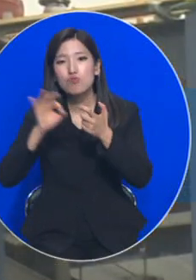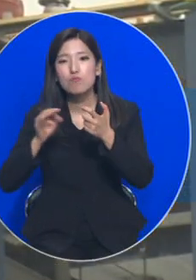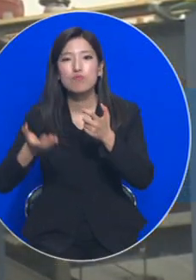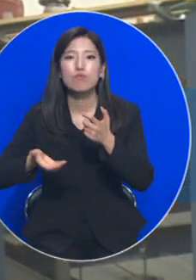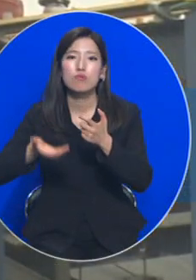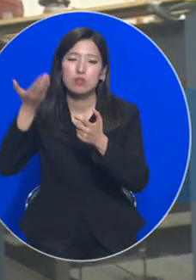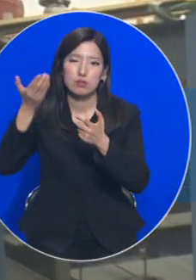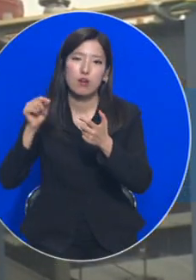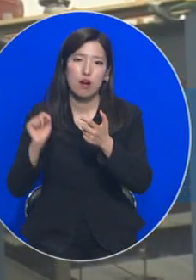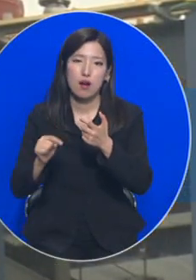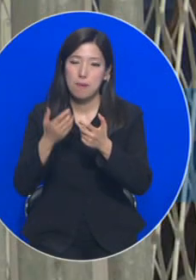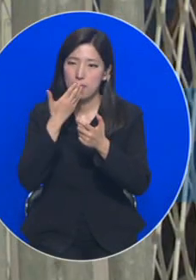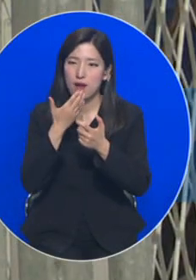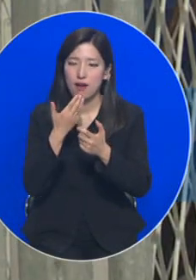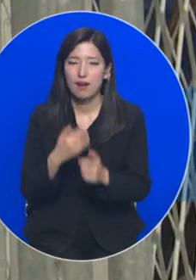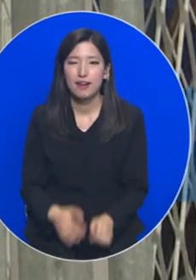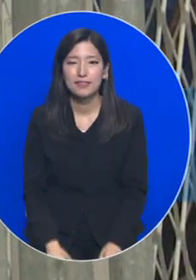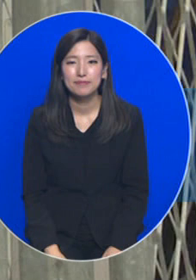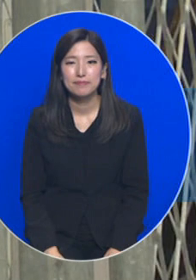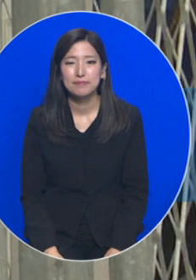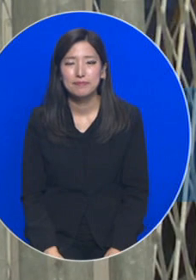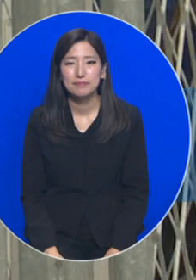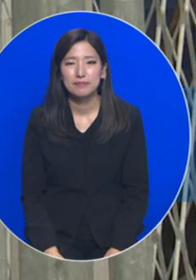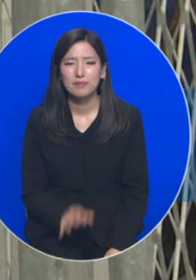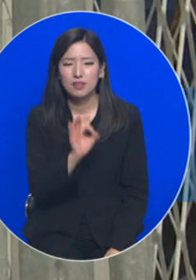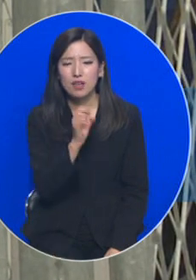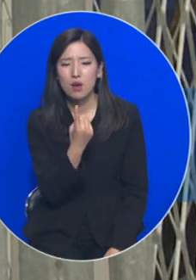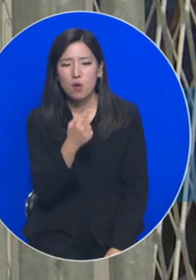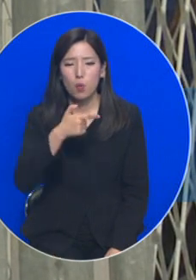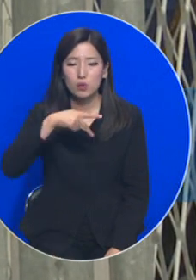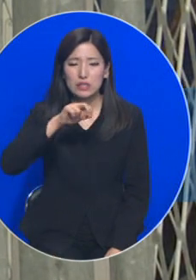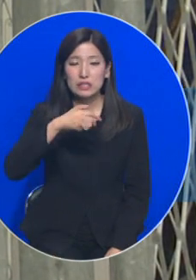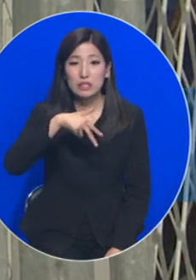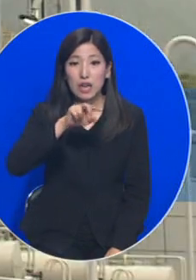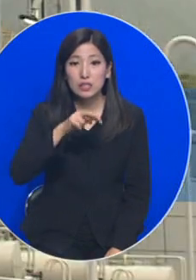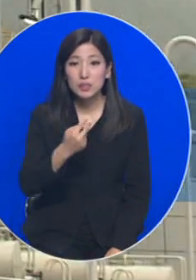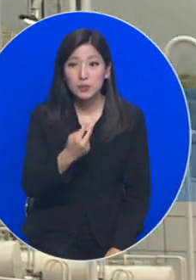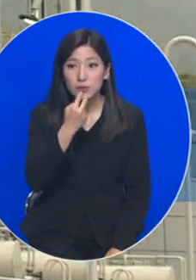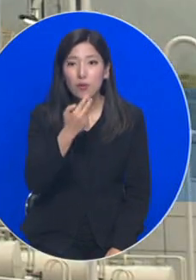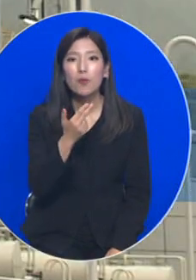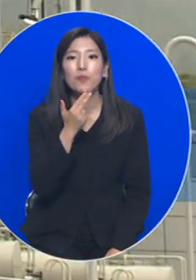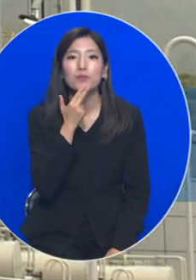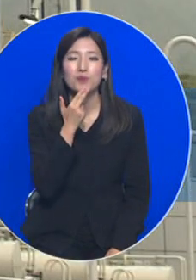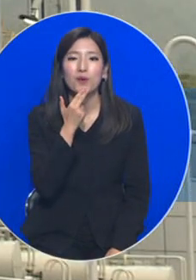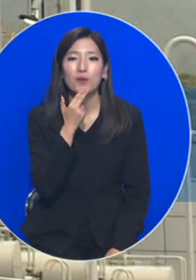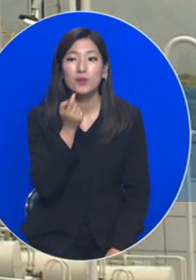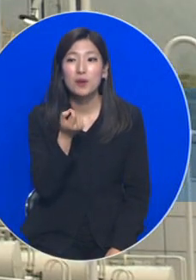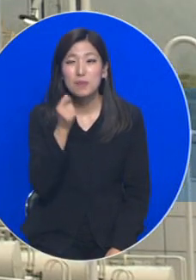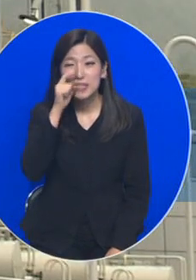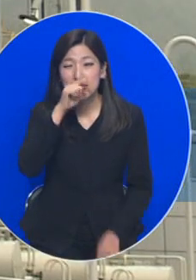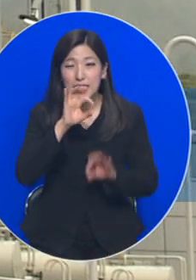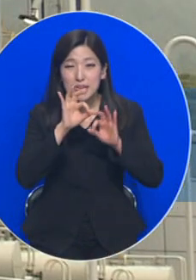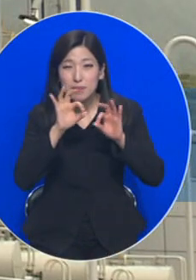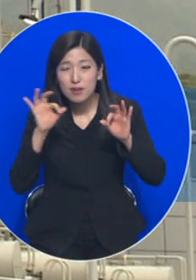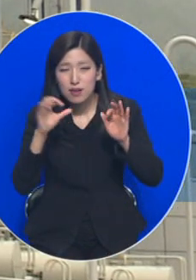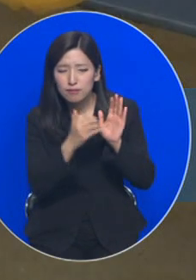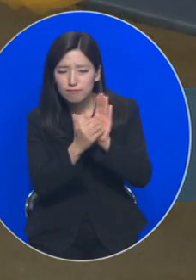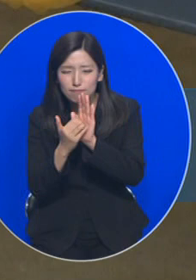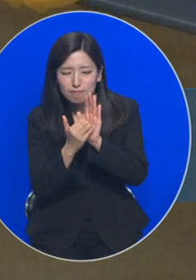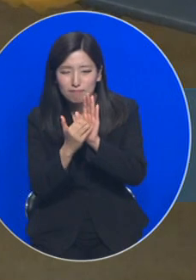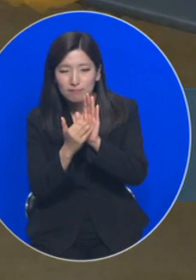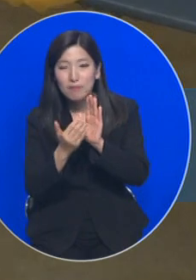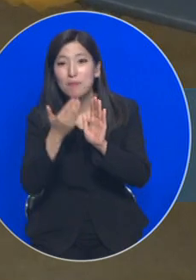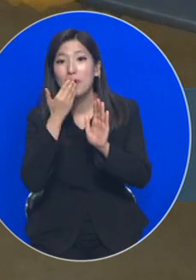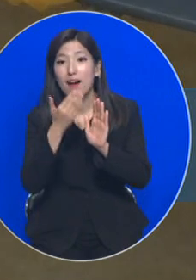중에 가장 높습니다 또 운 실 가스와 같은 오염 물질도 배출되지 않고 오히려 미세 필터로 추 미세먼지를 걸러내